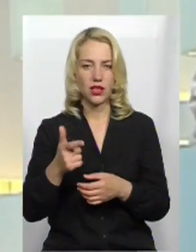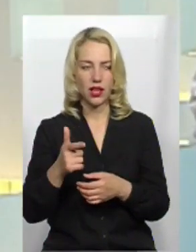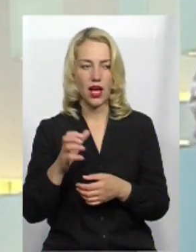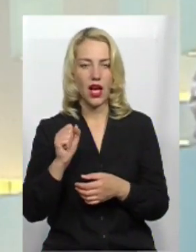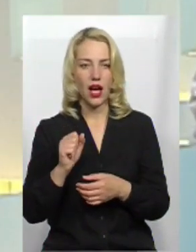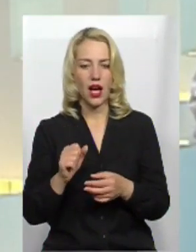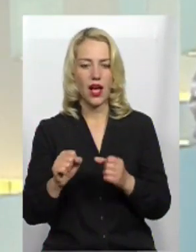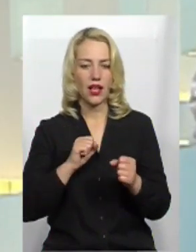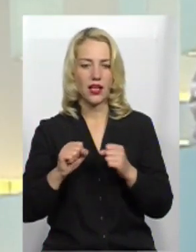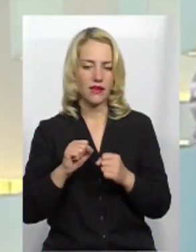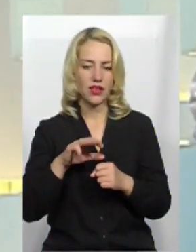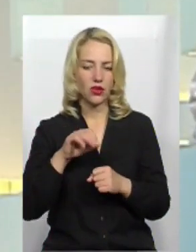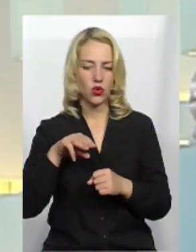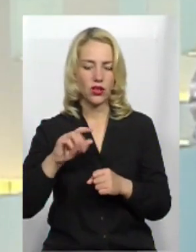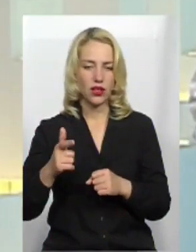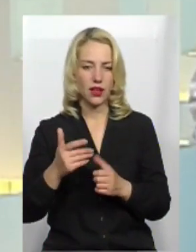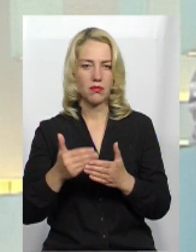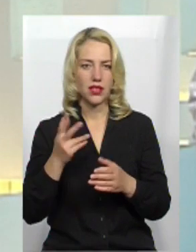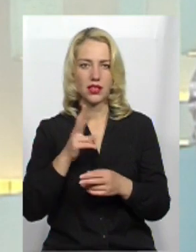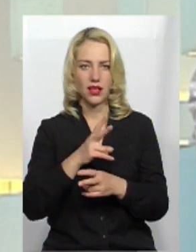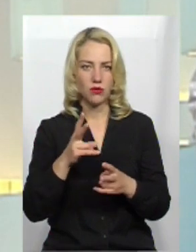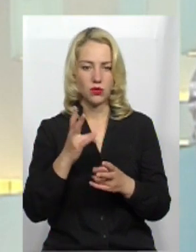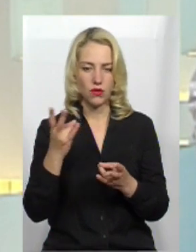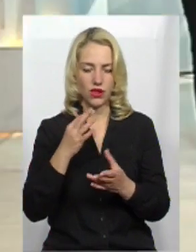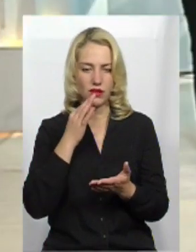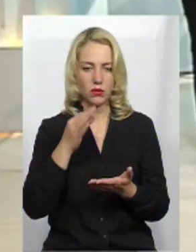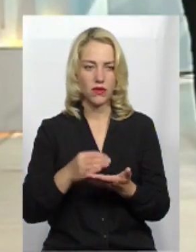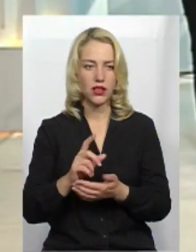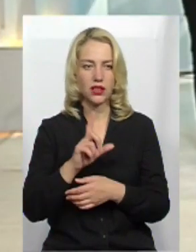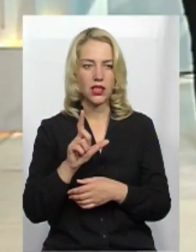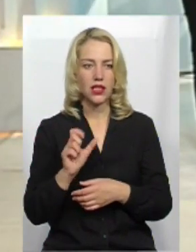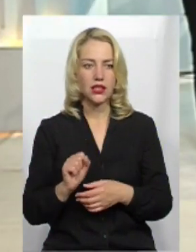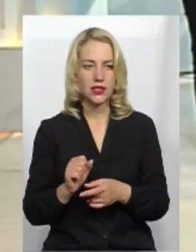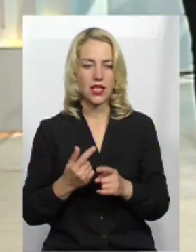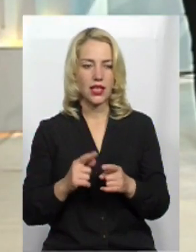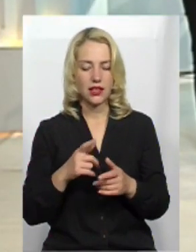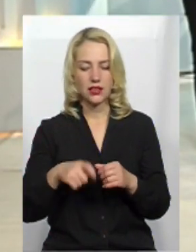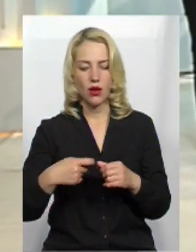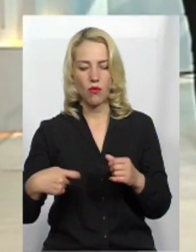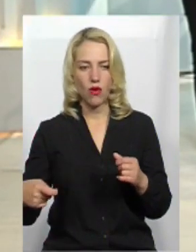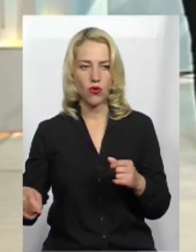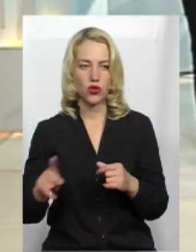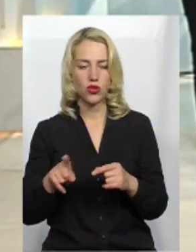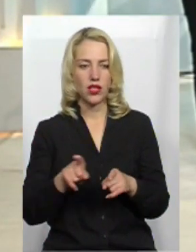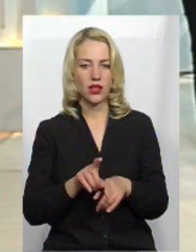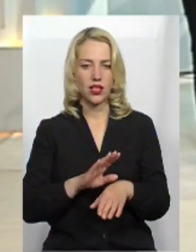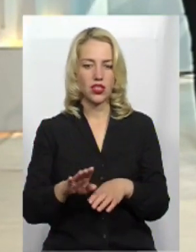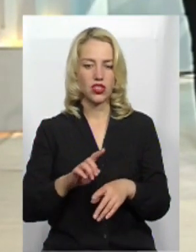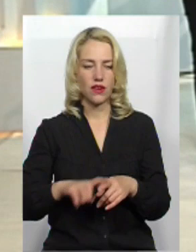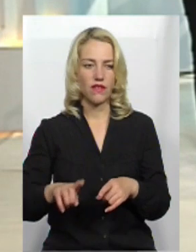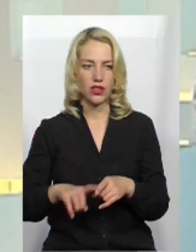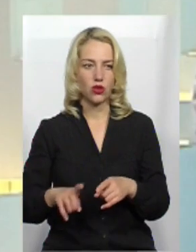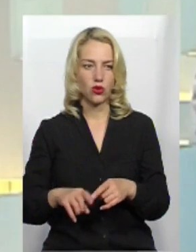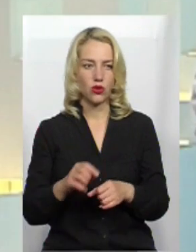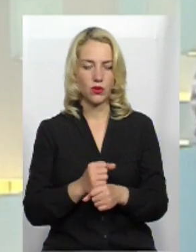А керівники ОТГ перед кимось мають відповідати за, наприклад, якісь проволочки, що не так швидко, не так оперативно